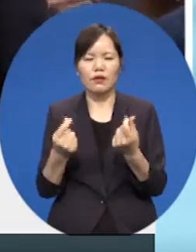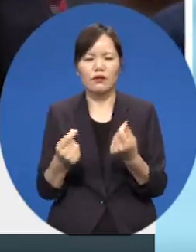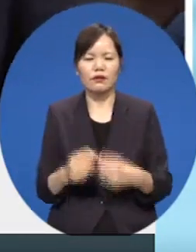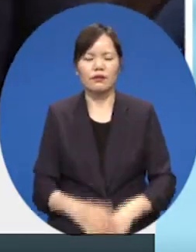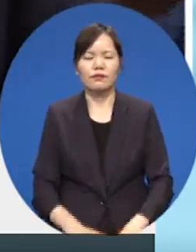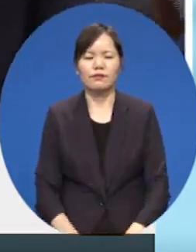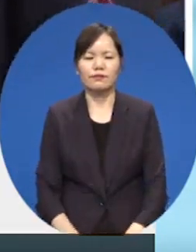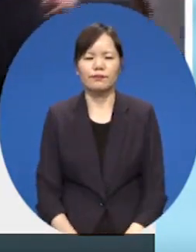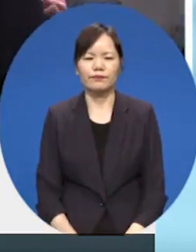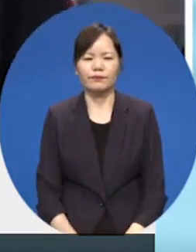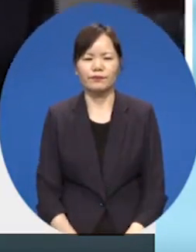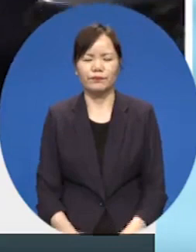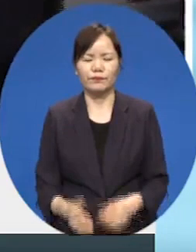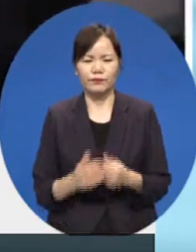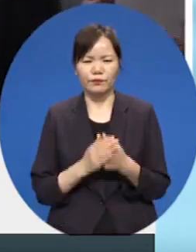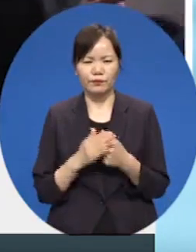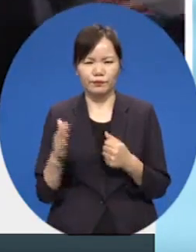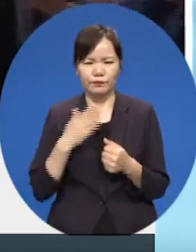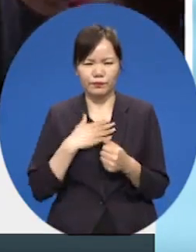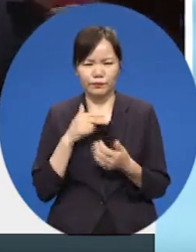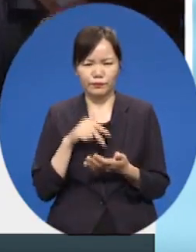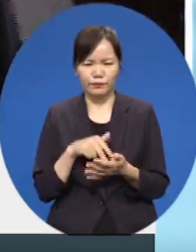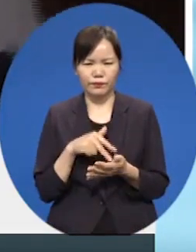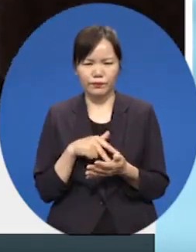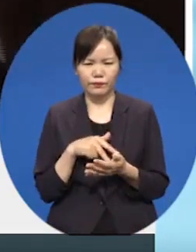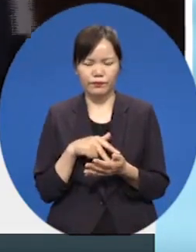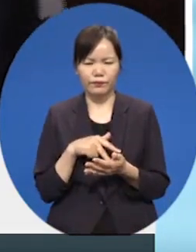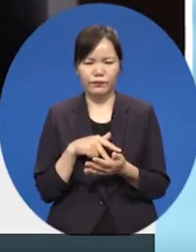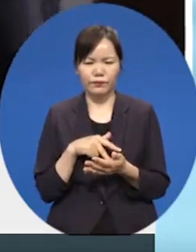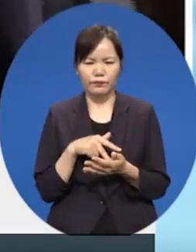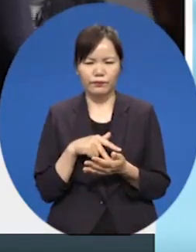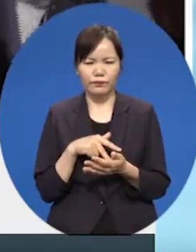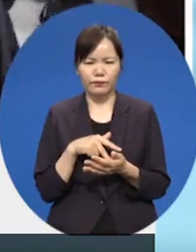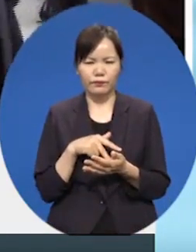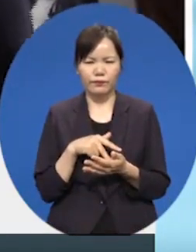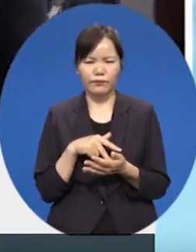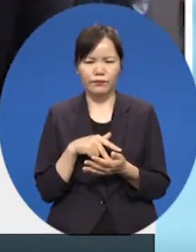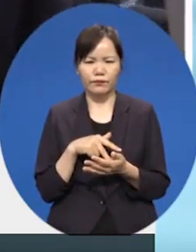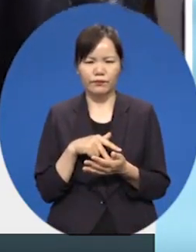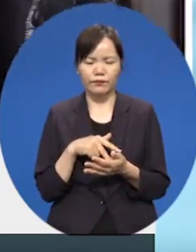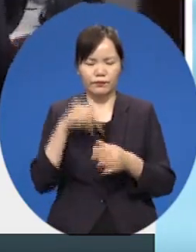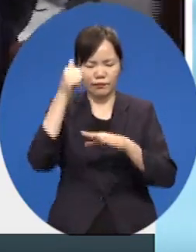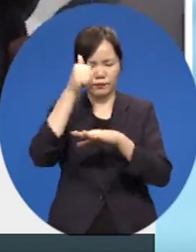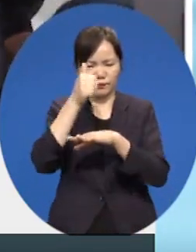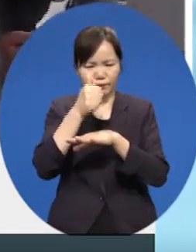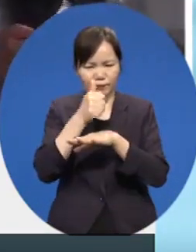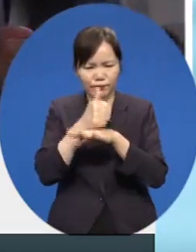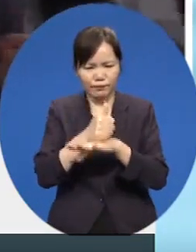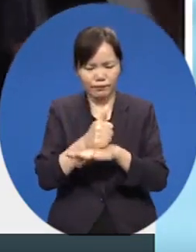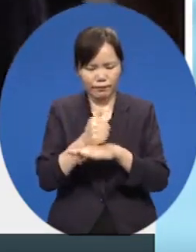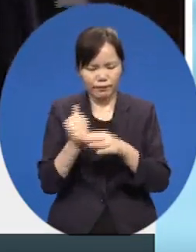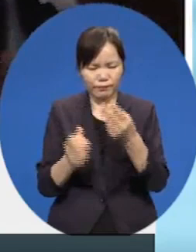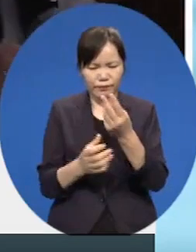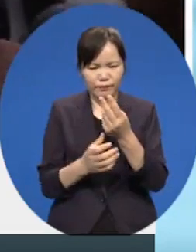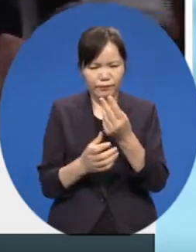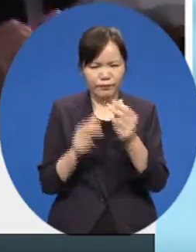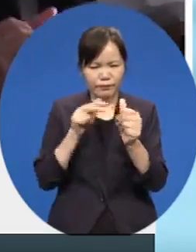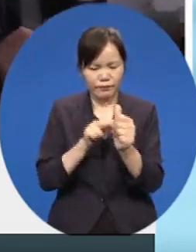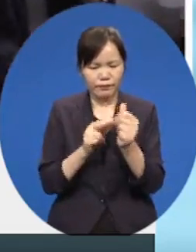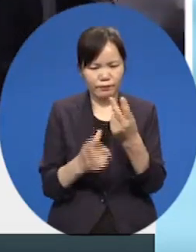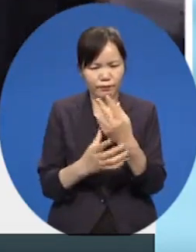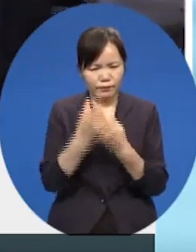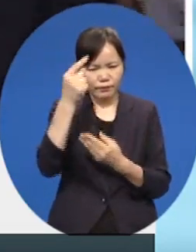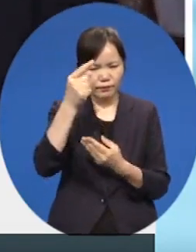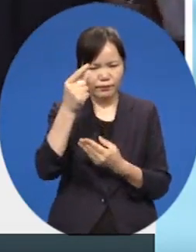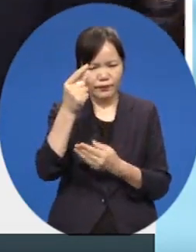측면에서 본다면 저는 조금 더 뭐 모르겠습니다만 나중에 네. 단일화를 하는 게